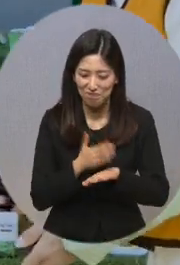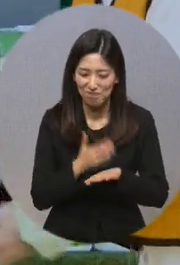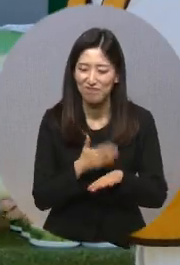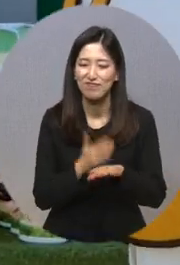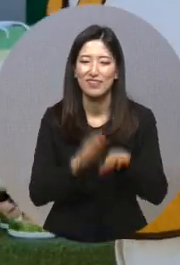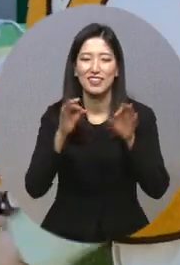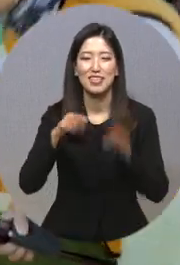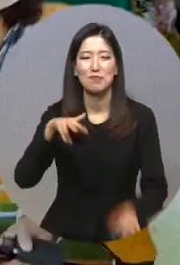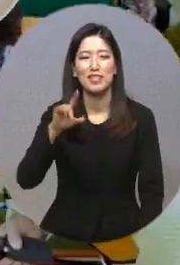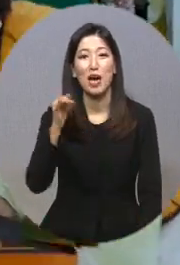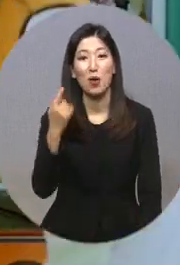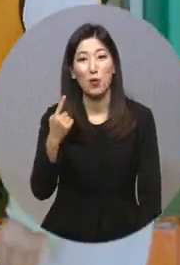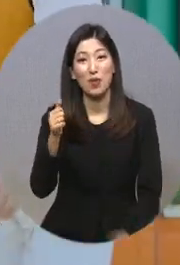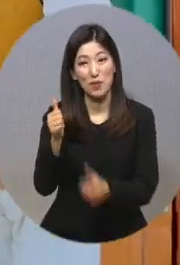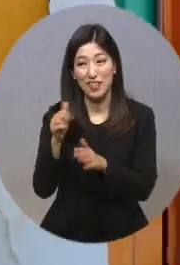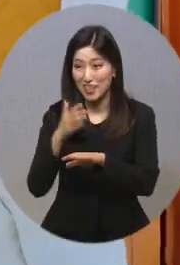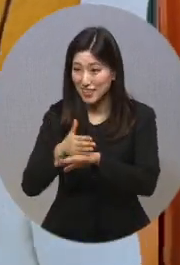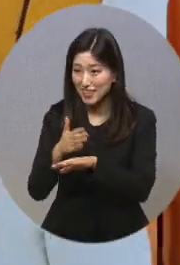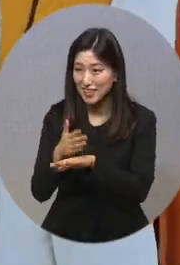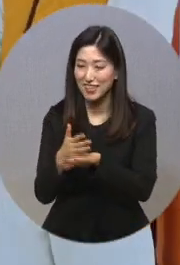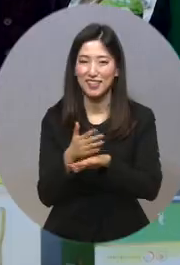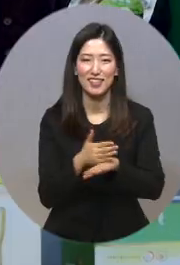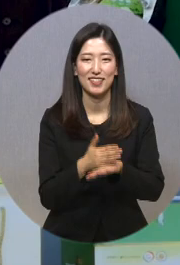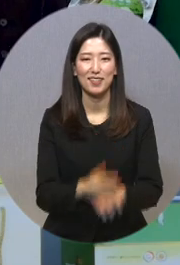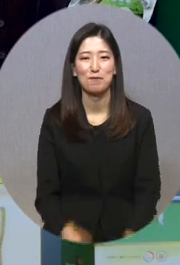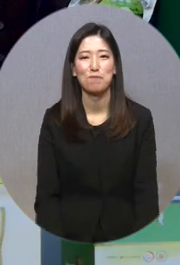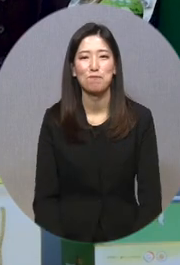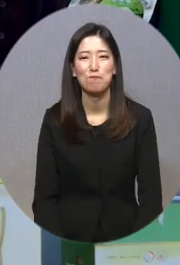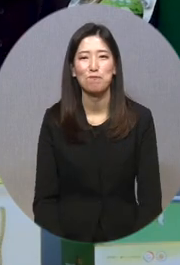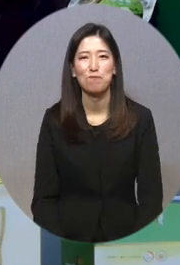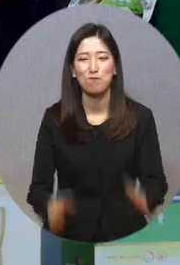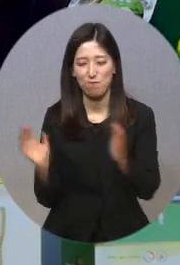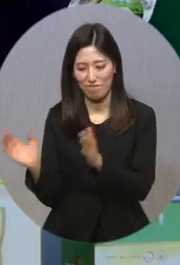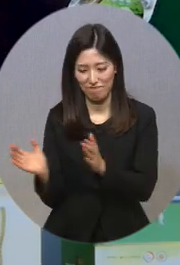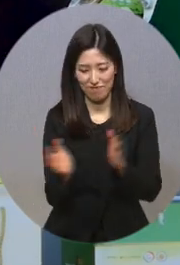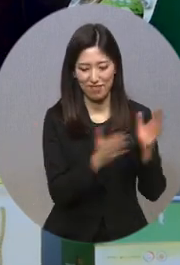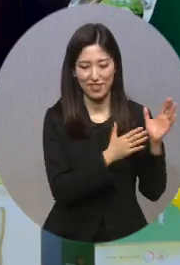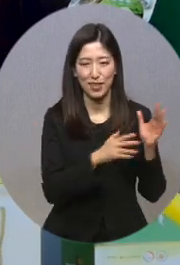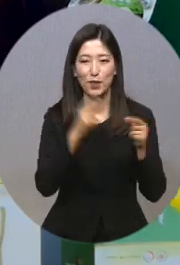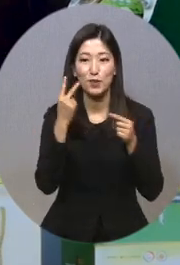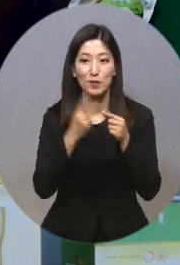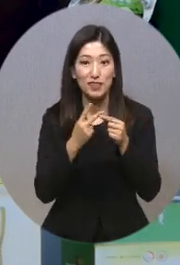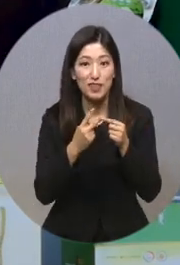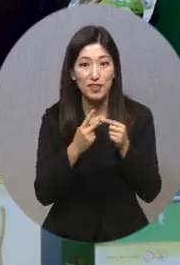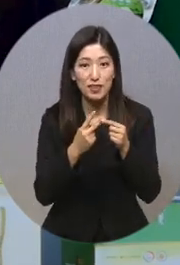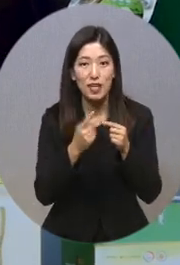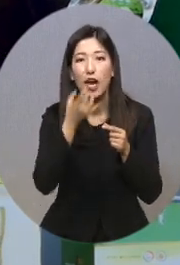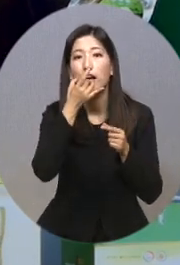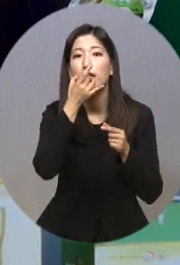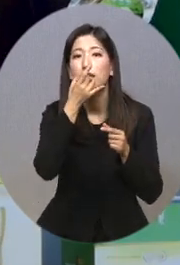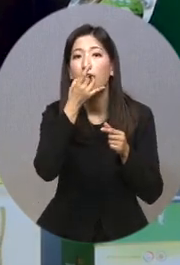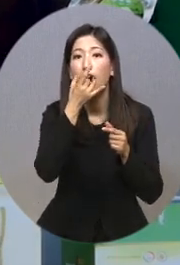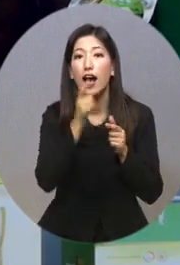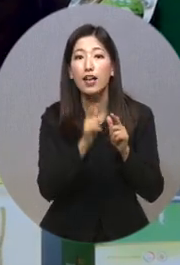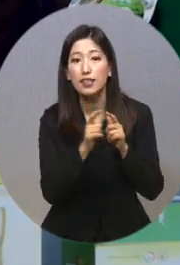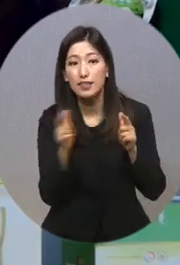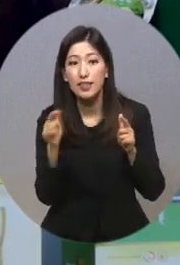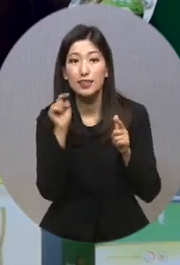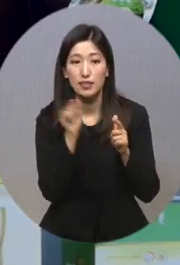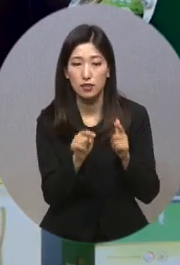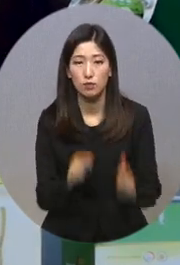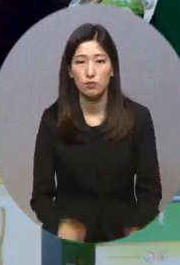김창호 대표셨어요. 고맙습니다. 네, 고맙습니다. 자, 이번에 두 번째는요. 잡곡 세트